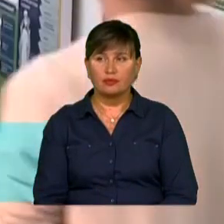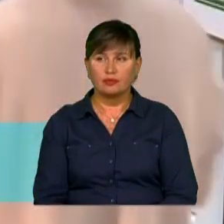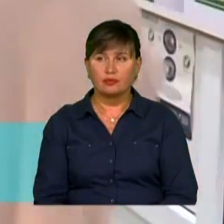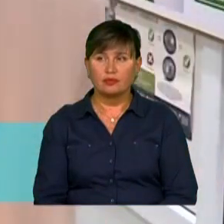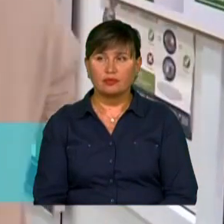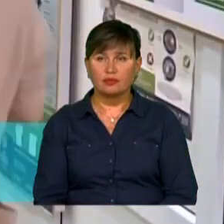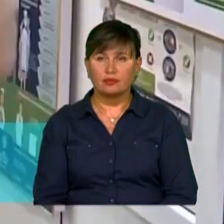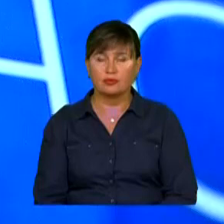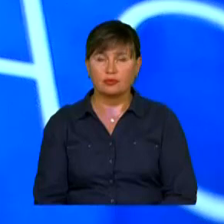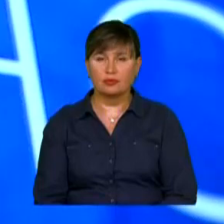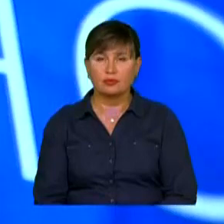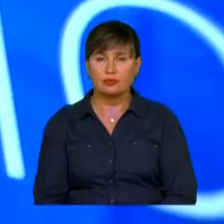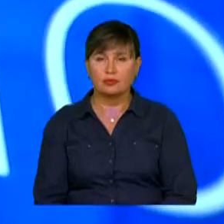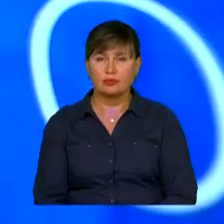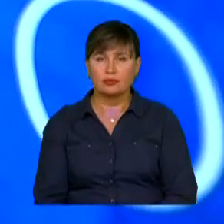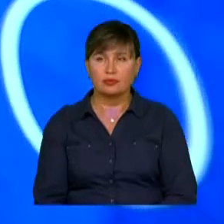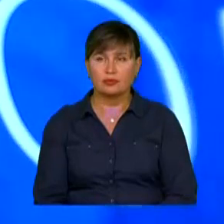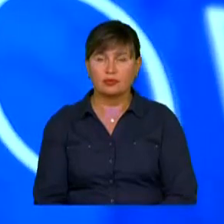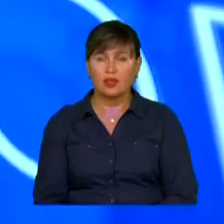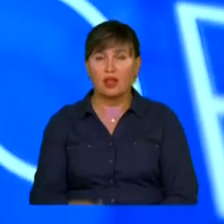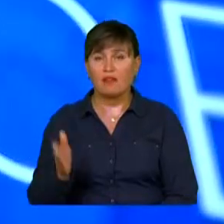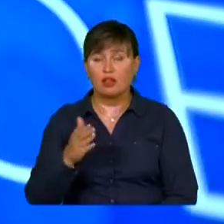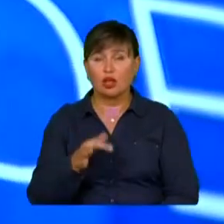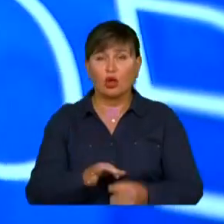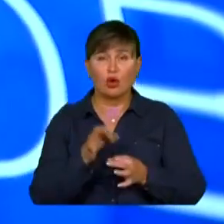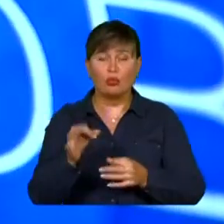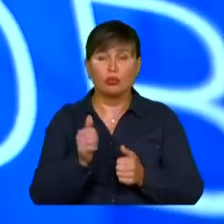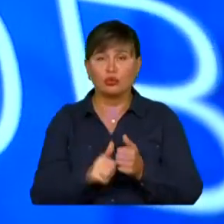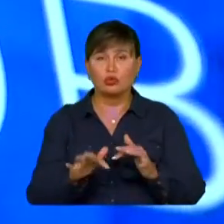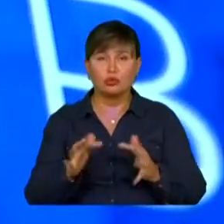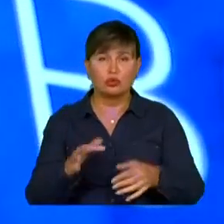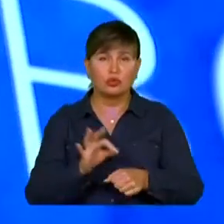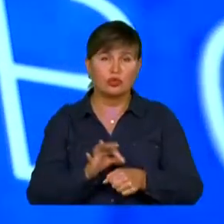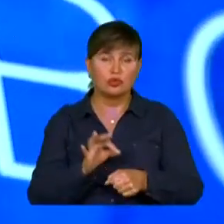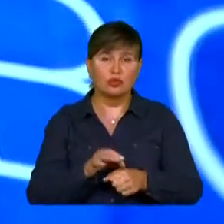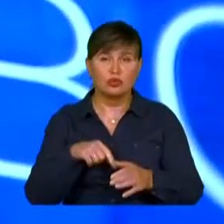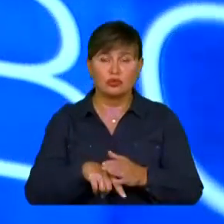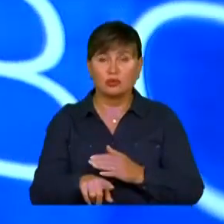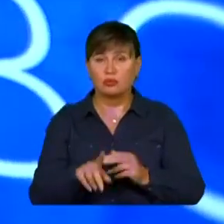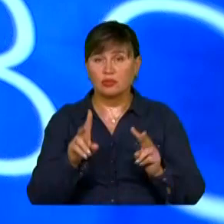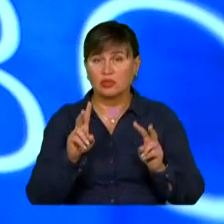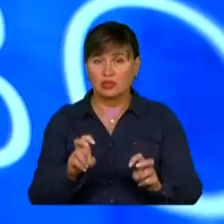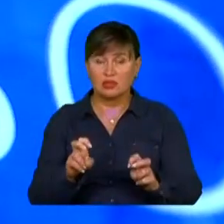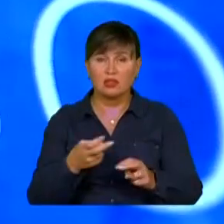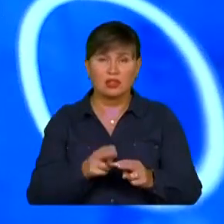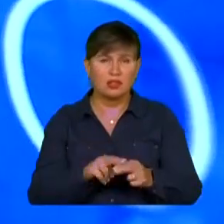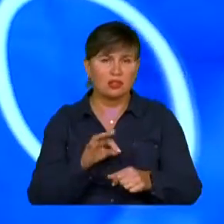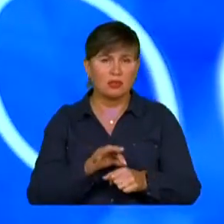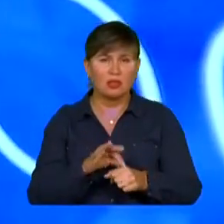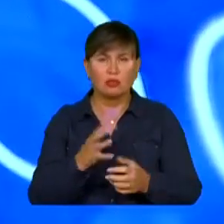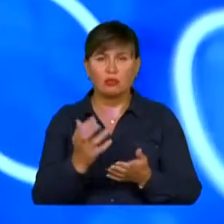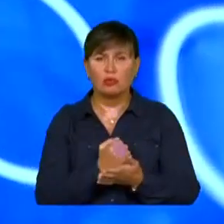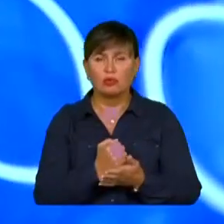Алматы, Астана. А вот в Атырауской области участились случаи заболевания эхинококкозом. Это паразитарное заболевание,